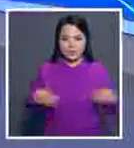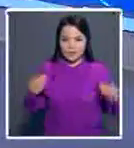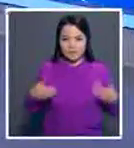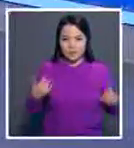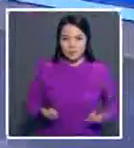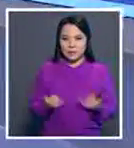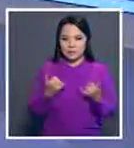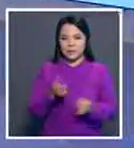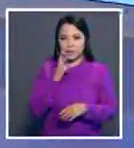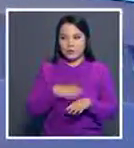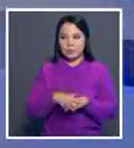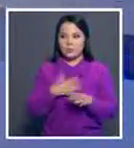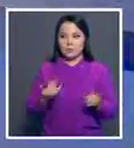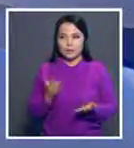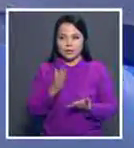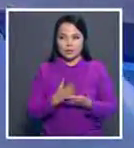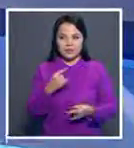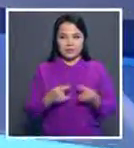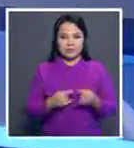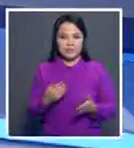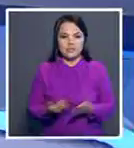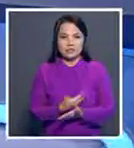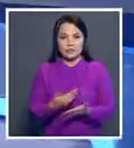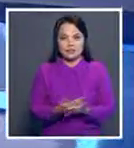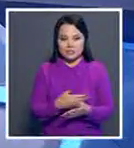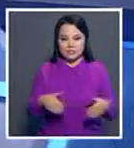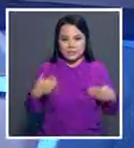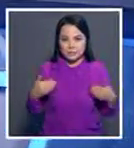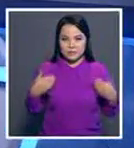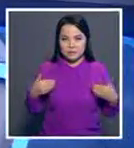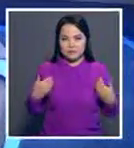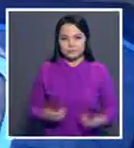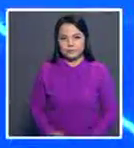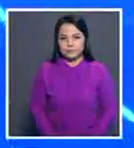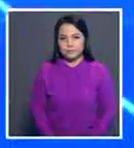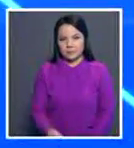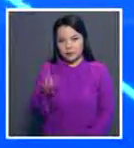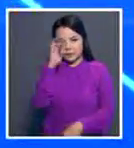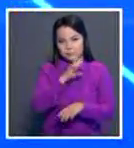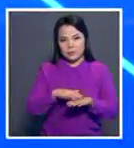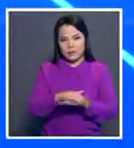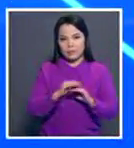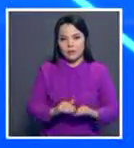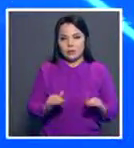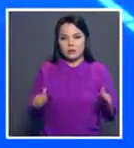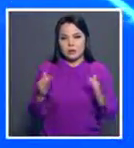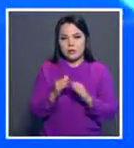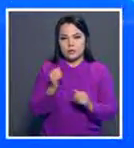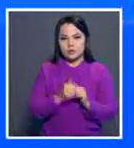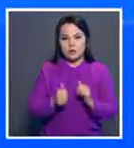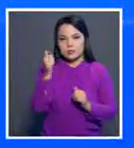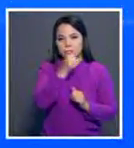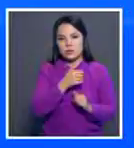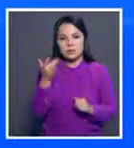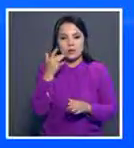Қайырлығын тікелей эфирде ақпарат уақыты тізгінші мен Гүлназ Әлімгерей, суырда аудармашы Шырын Қожбанова. Елімізде балалар үйінің жыл санап